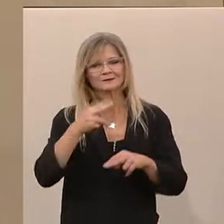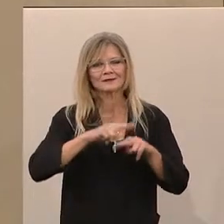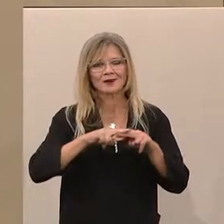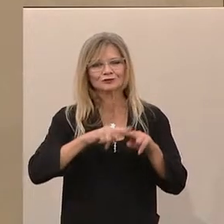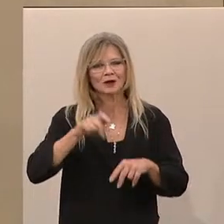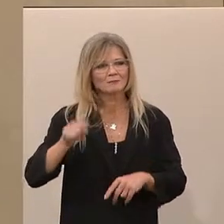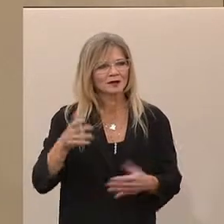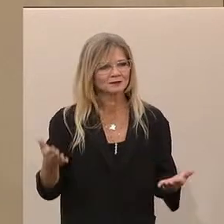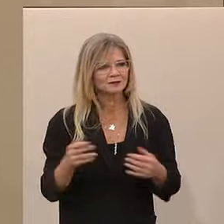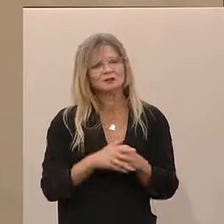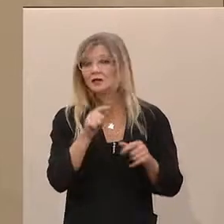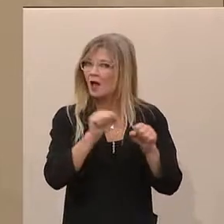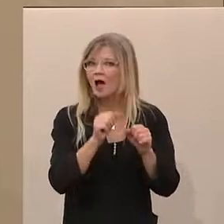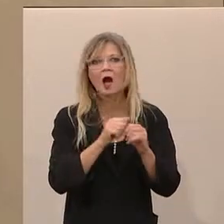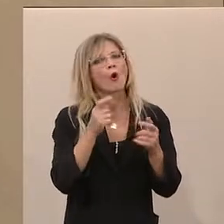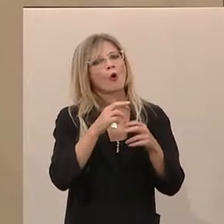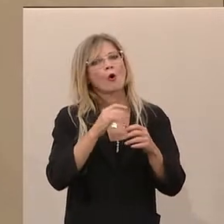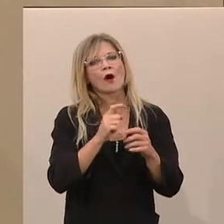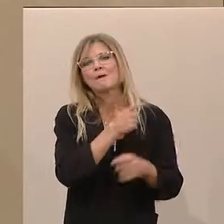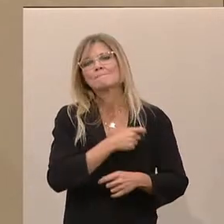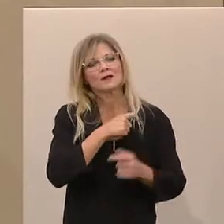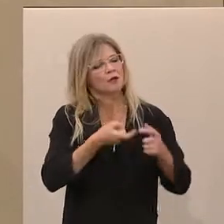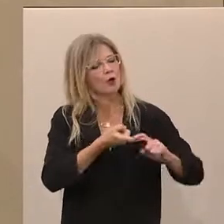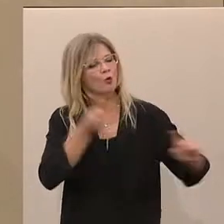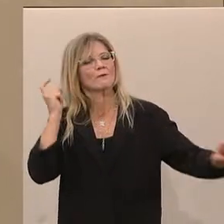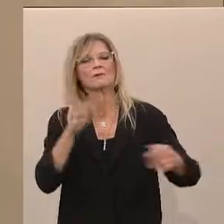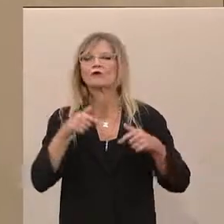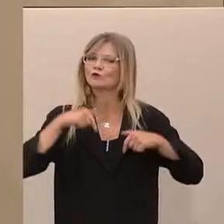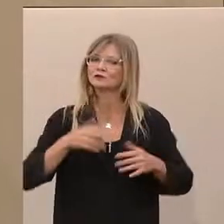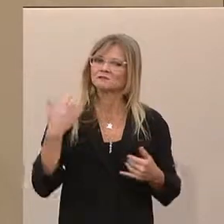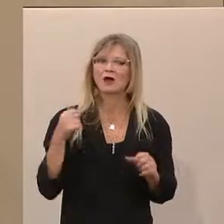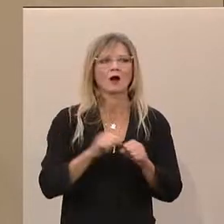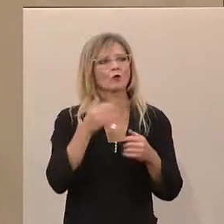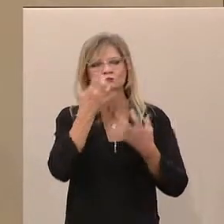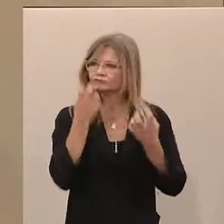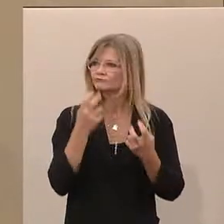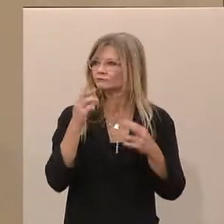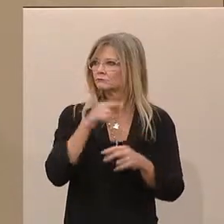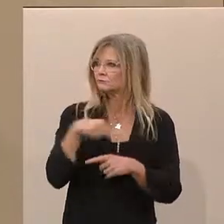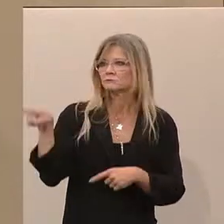und unaufgeregten Art und Weise den Vorsitz geführt und gelebt zu haben.